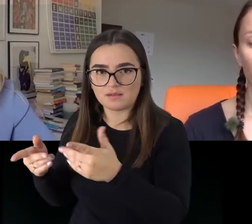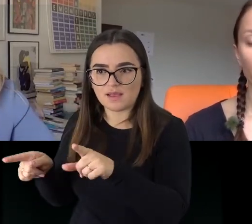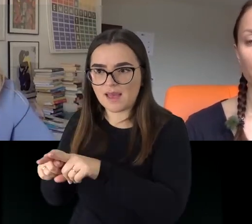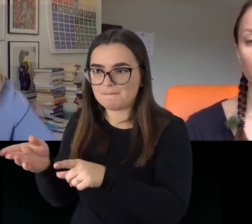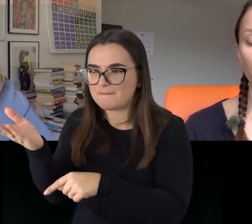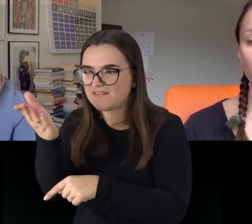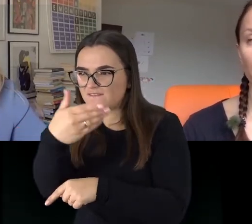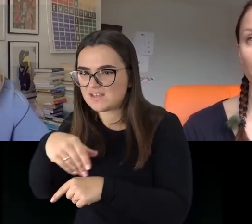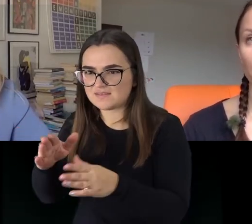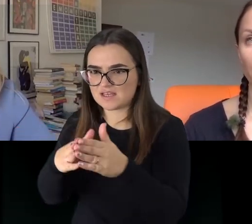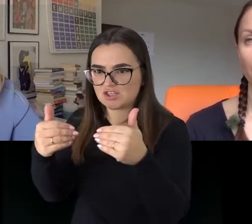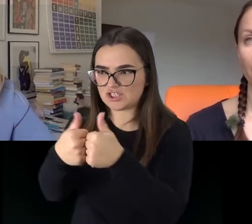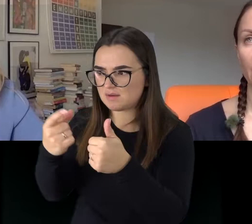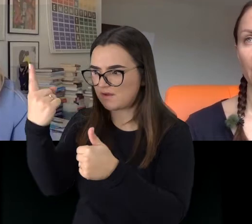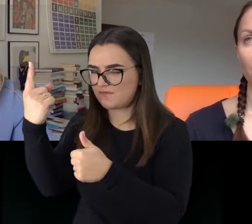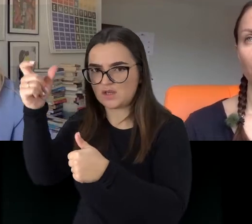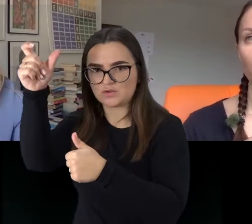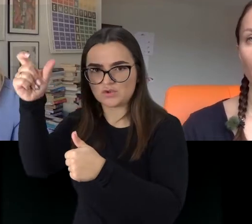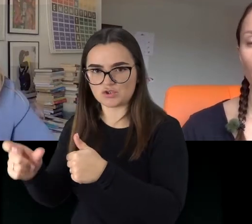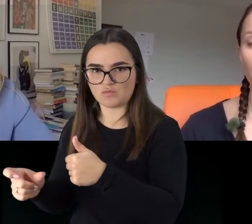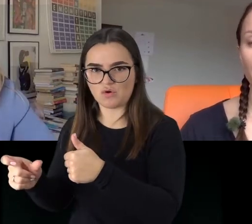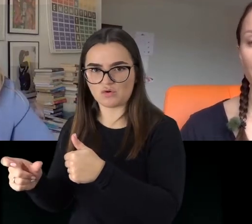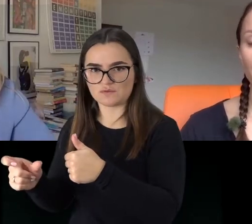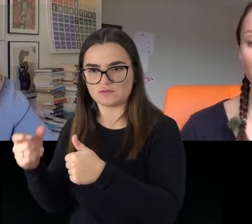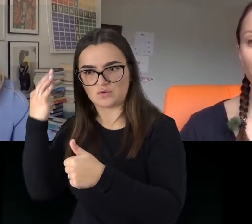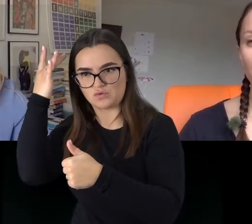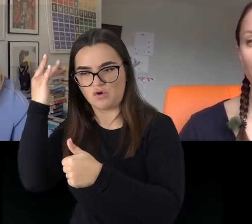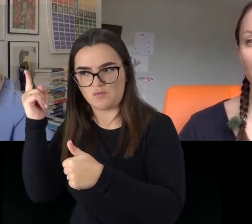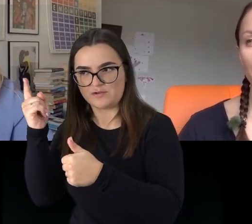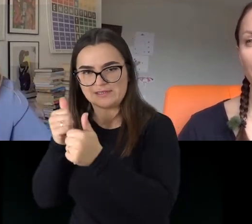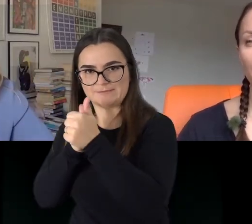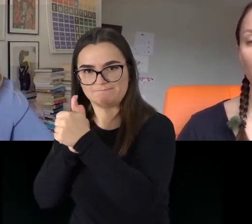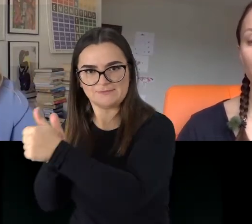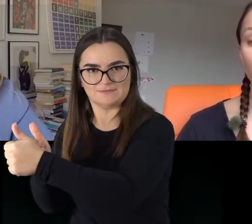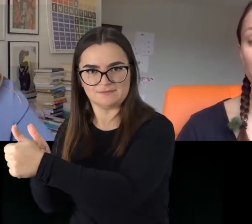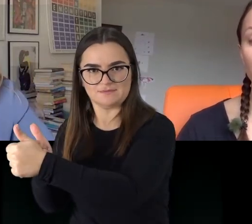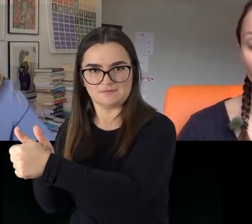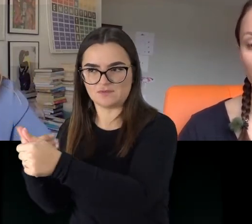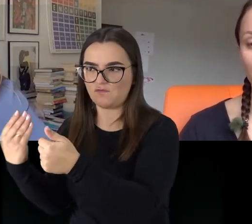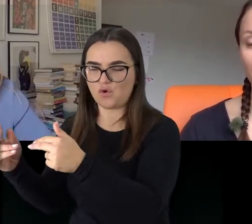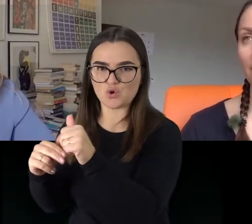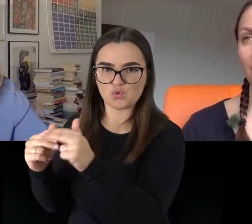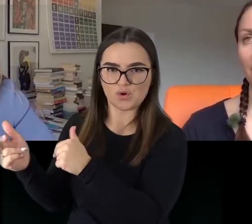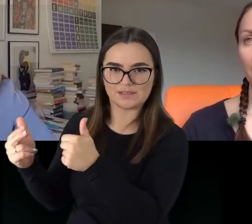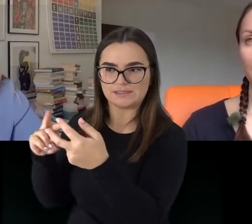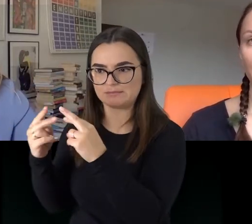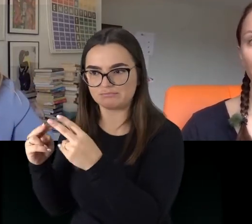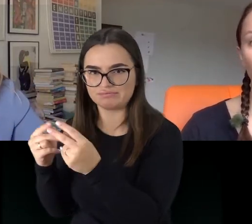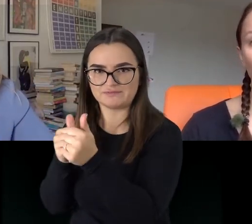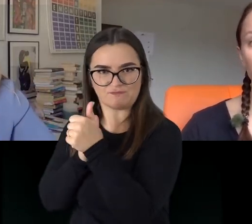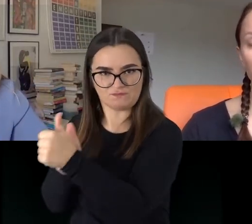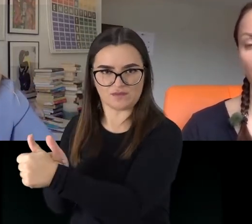nuo vieno žmogaus nuomonės ir nuotaikos kaitos. Vat